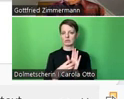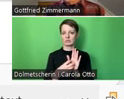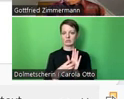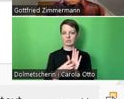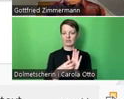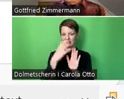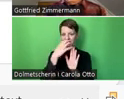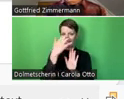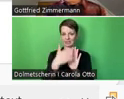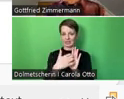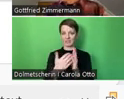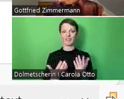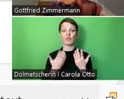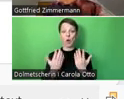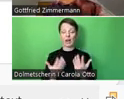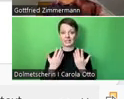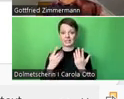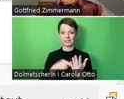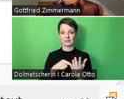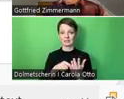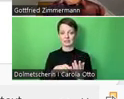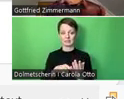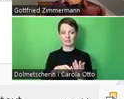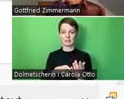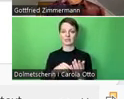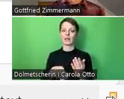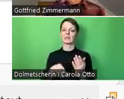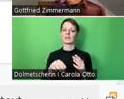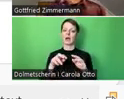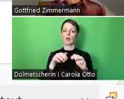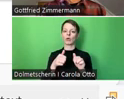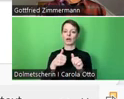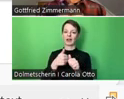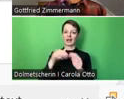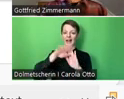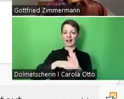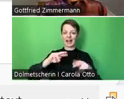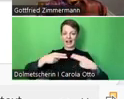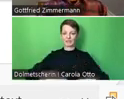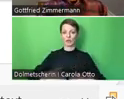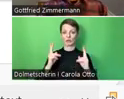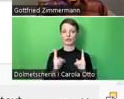damit, wenn man es vorliest, insgesamt die Reihenfolge stimmt und das Ganze Sinn ergibt.